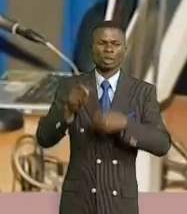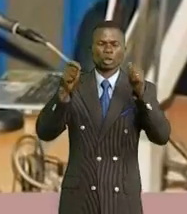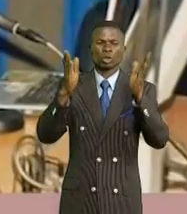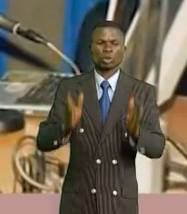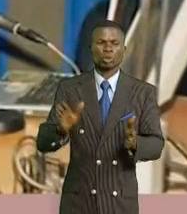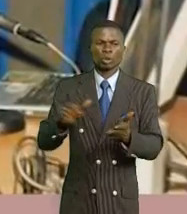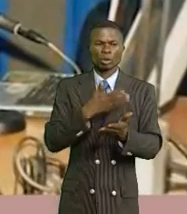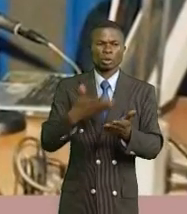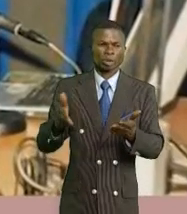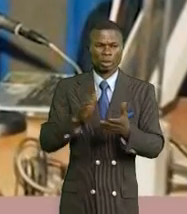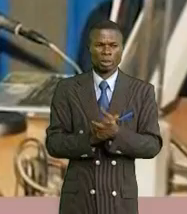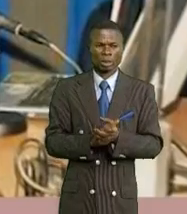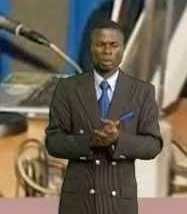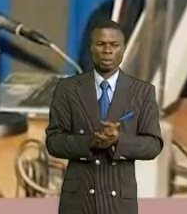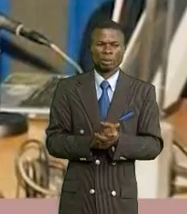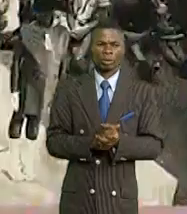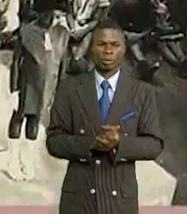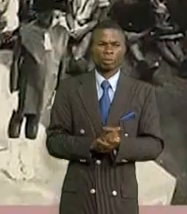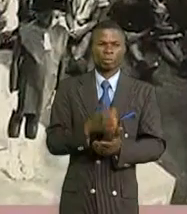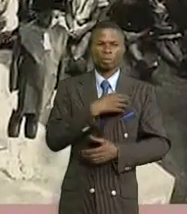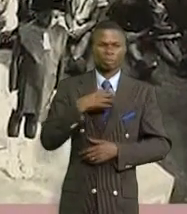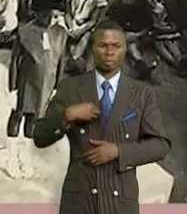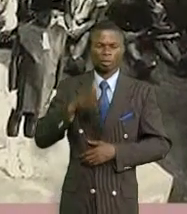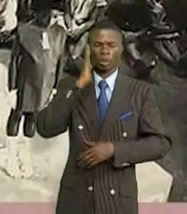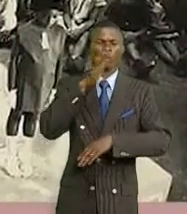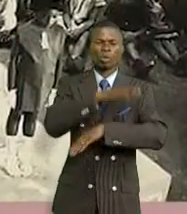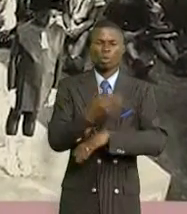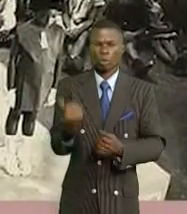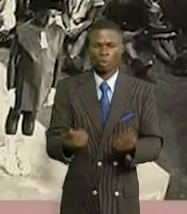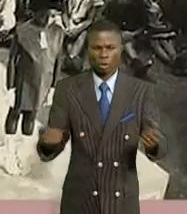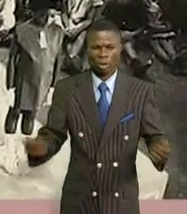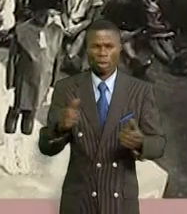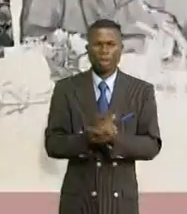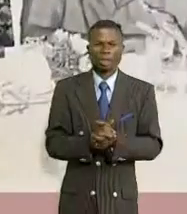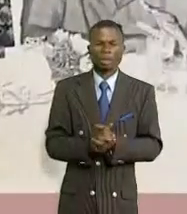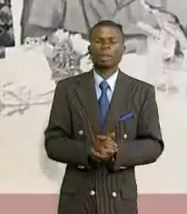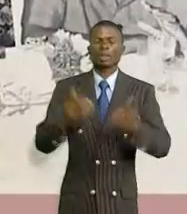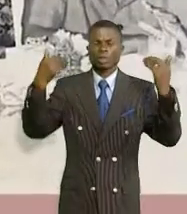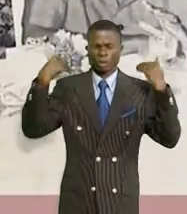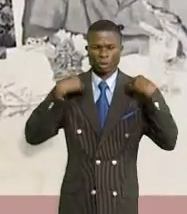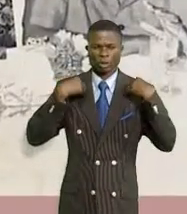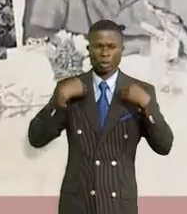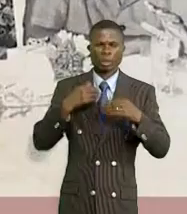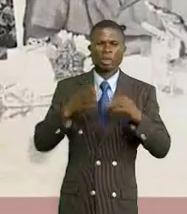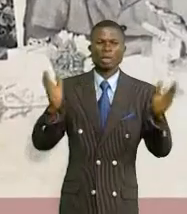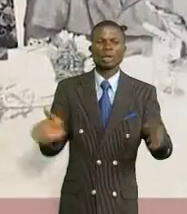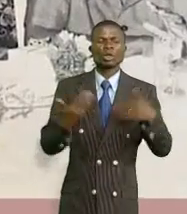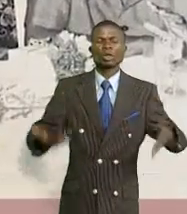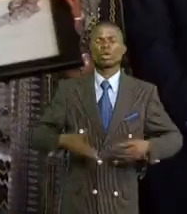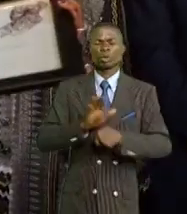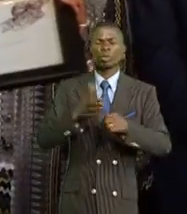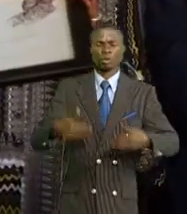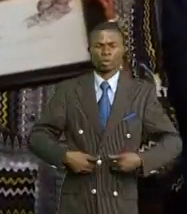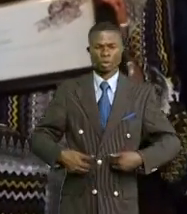show Télé Cabaret. L'émission Bonsoir les Petits lui vaut sa notoriété et le petit surnom de Tonti Jackie pour les plus